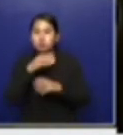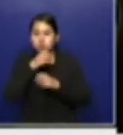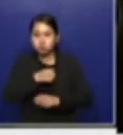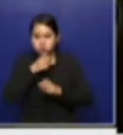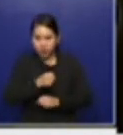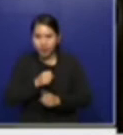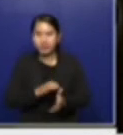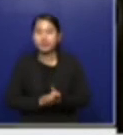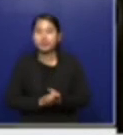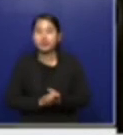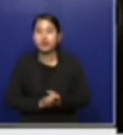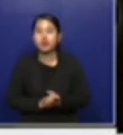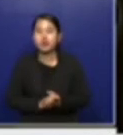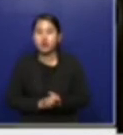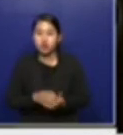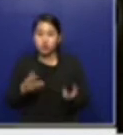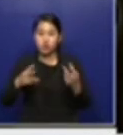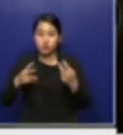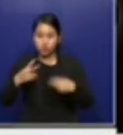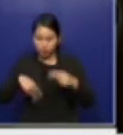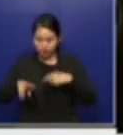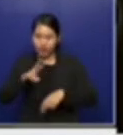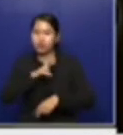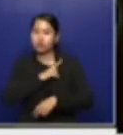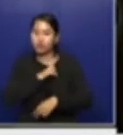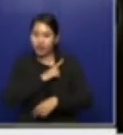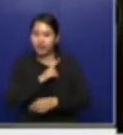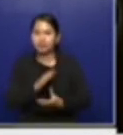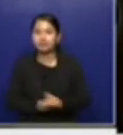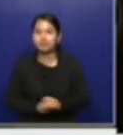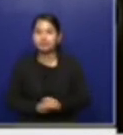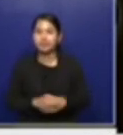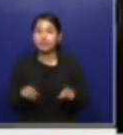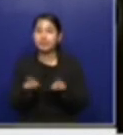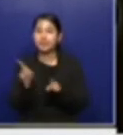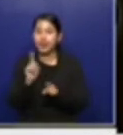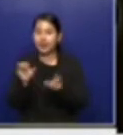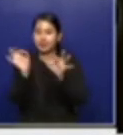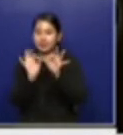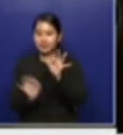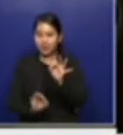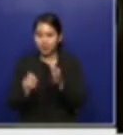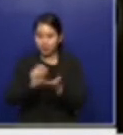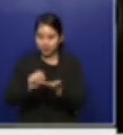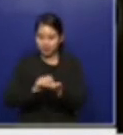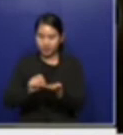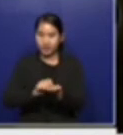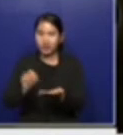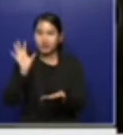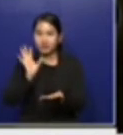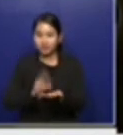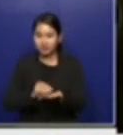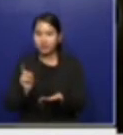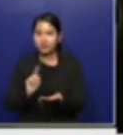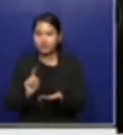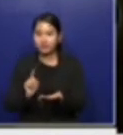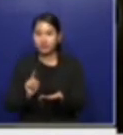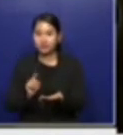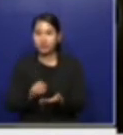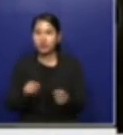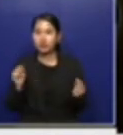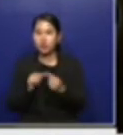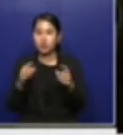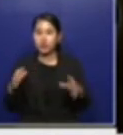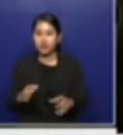การที่เขาอยู่ด้วยตัวเองให้มีสุขภาพดีเหมือนกับที่เราเขียนในเรื่องของประเด็นของสรุป